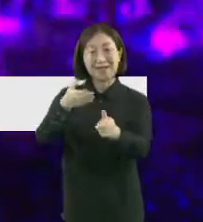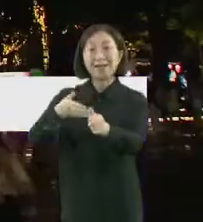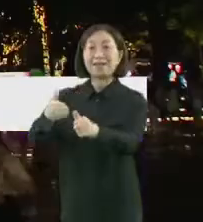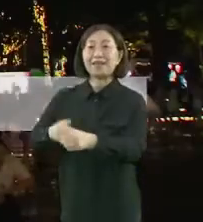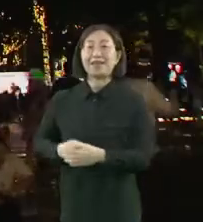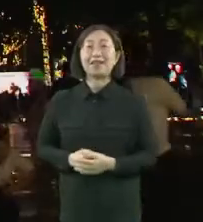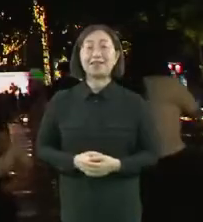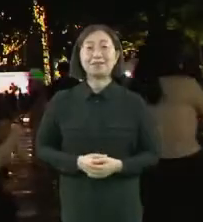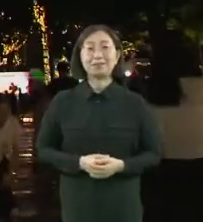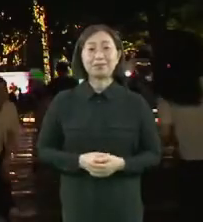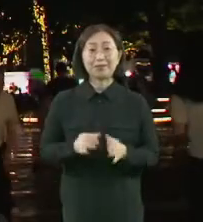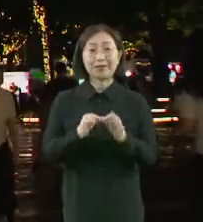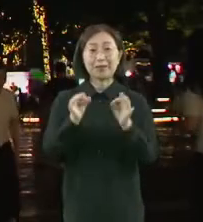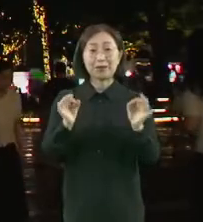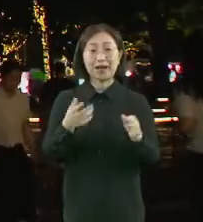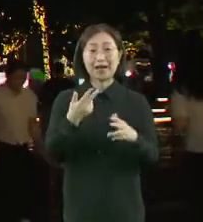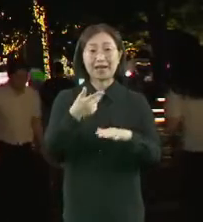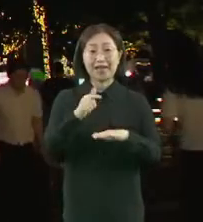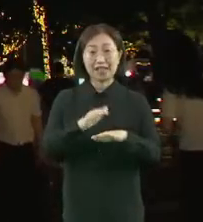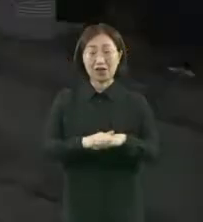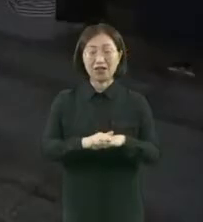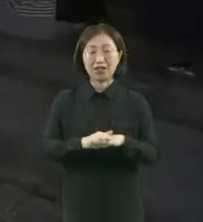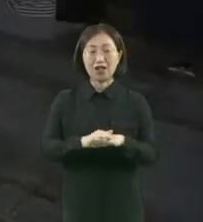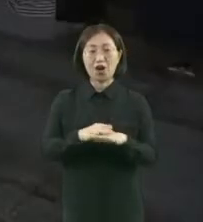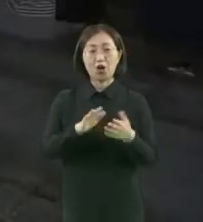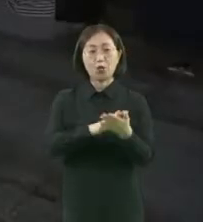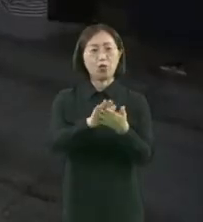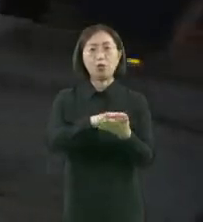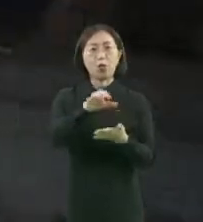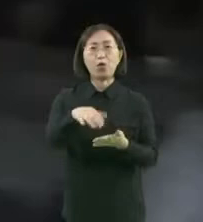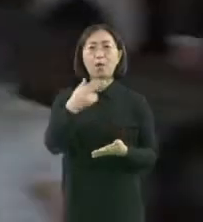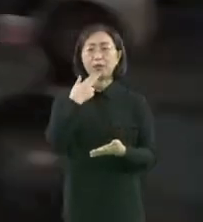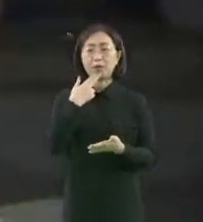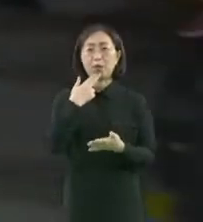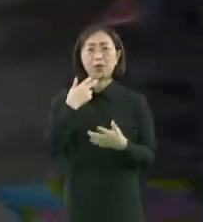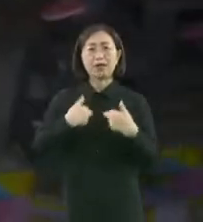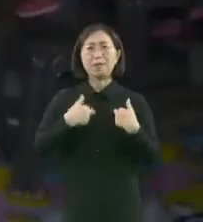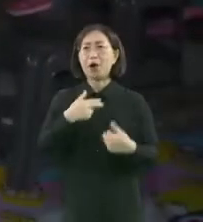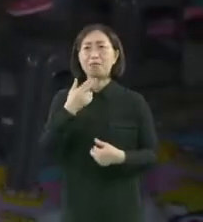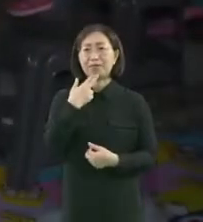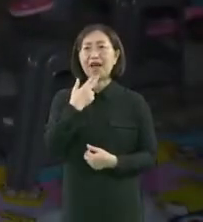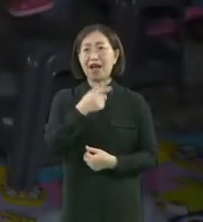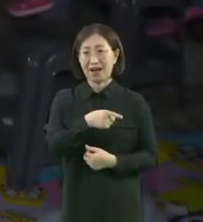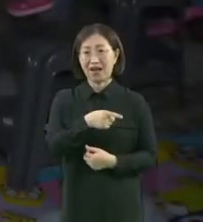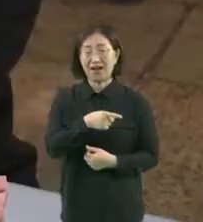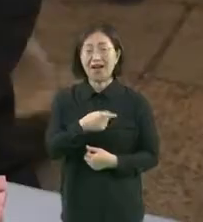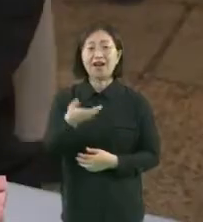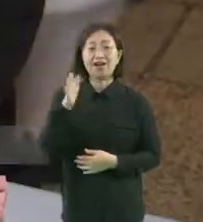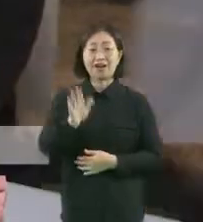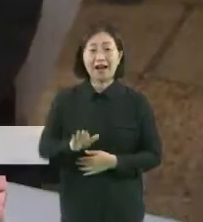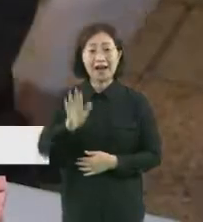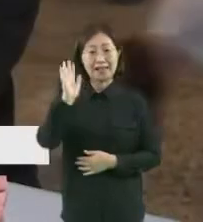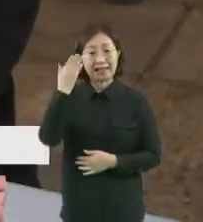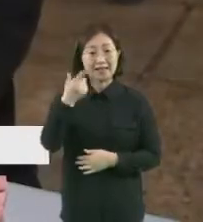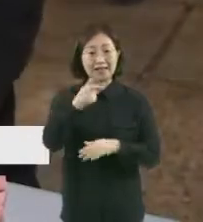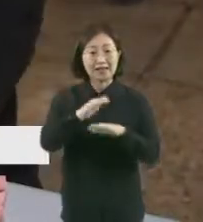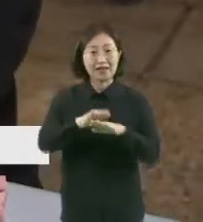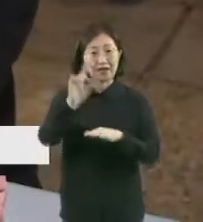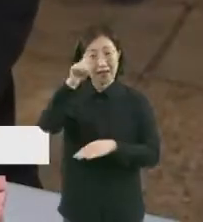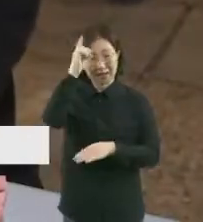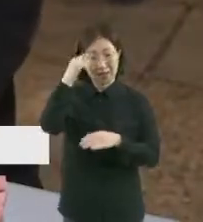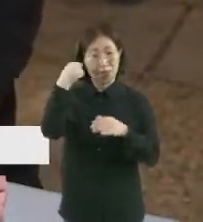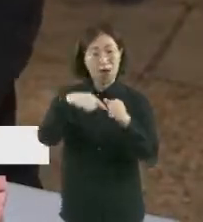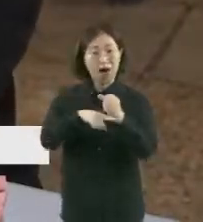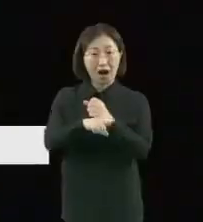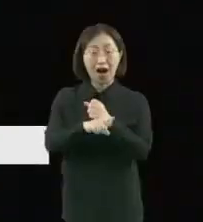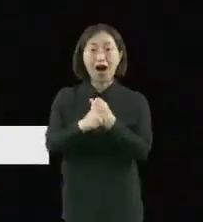좋겠습니다. 그동안 대전은 놀거리, 볼거리가 없는 도시라는 이미지가 강했습니다. 하지만 최근 대전